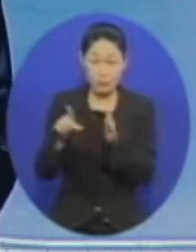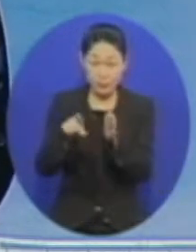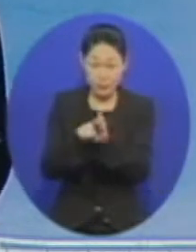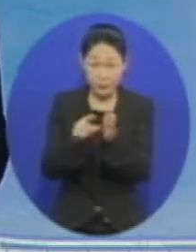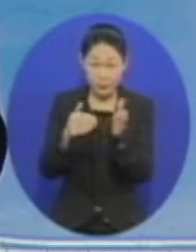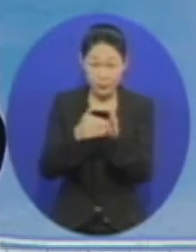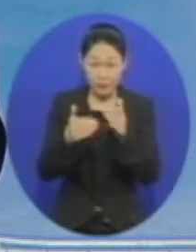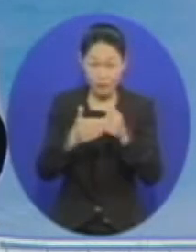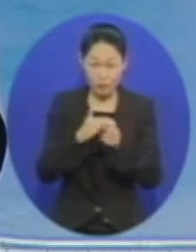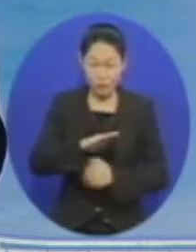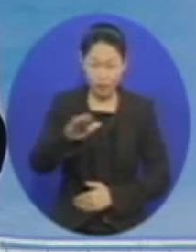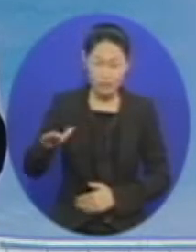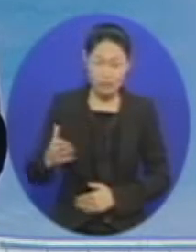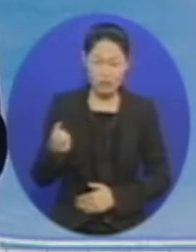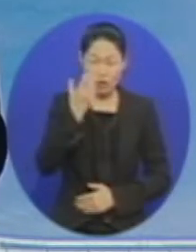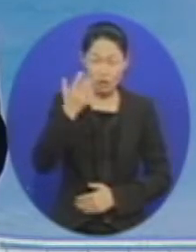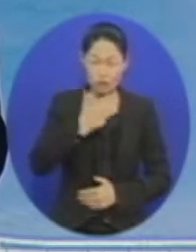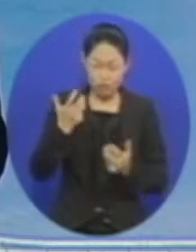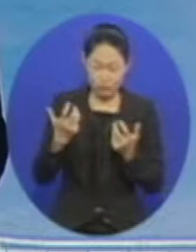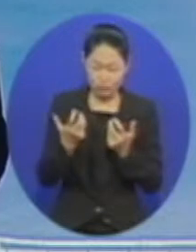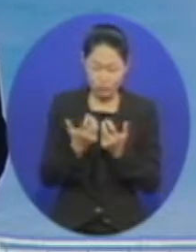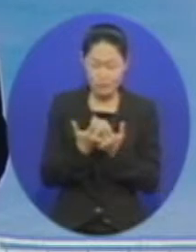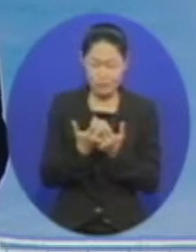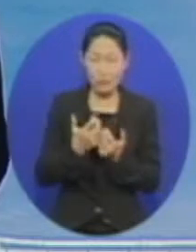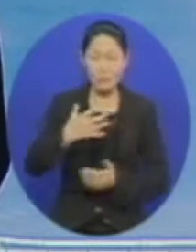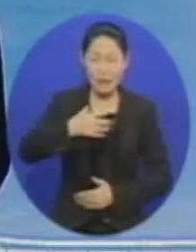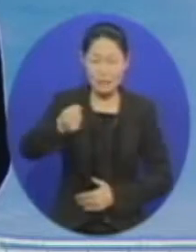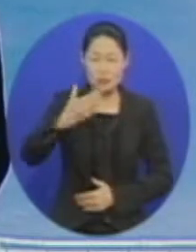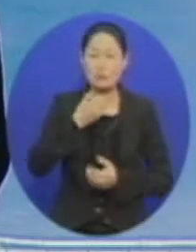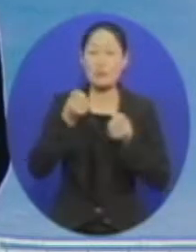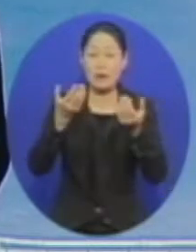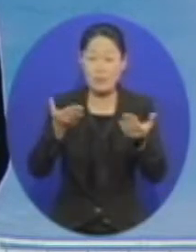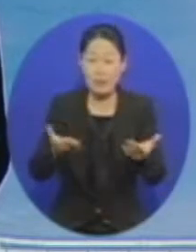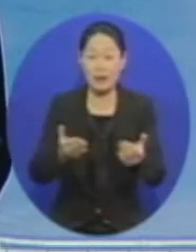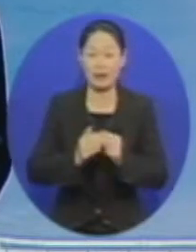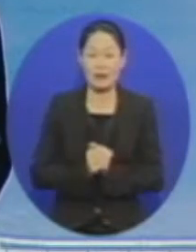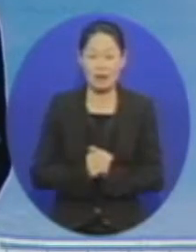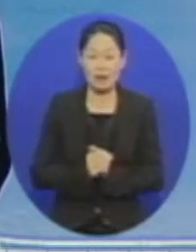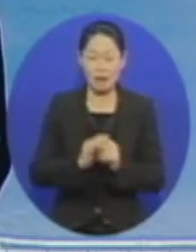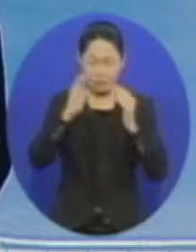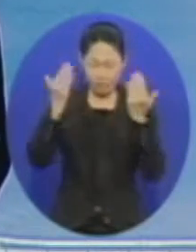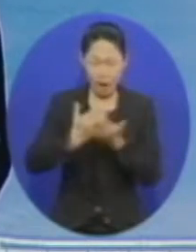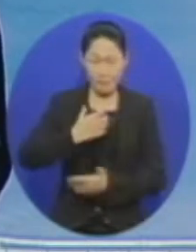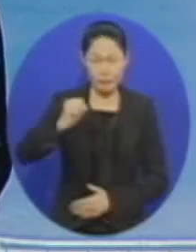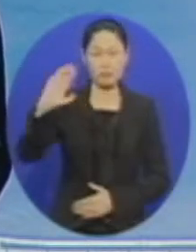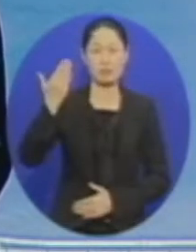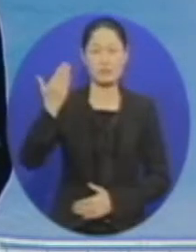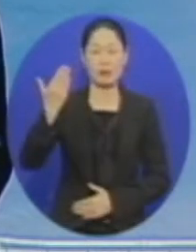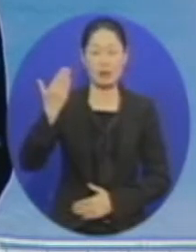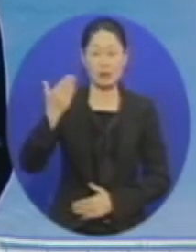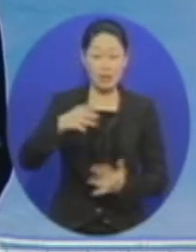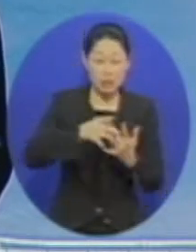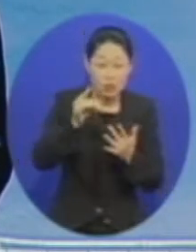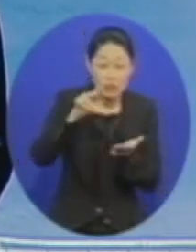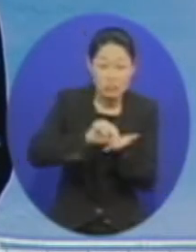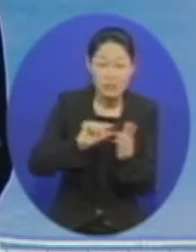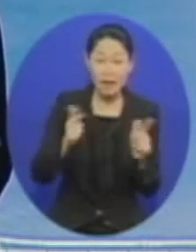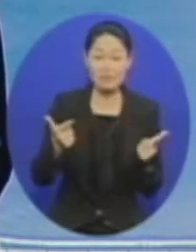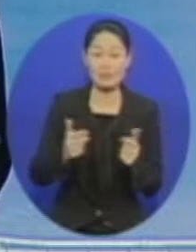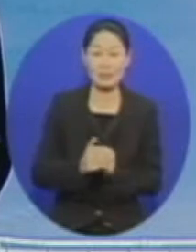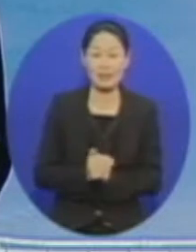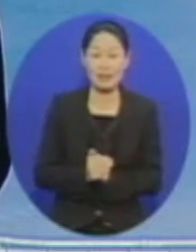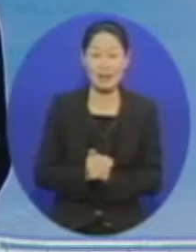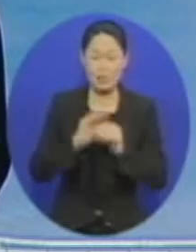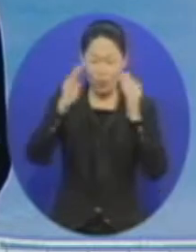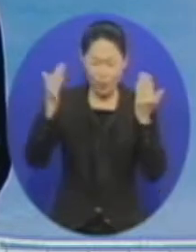다 성령의 충만함 도 받으시기를 축복합니다 다 받으셔야 되요 이것은 선택의 문제가 아닙니다